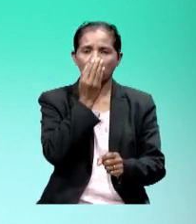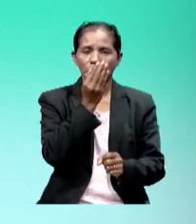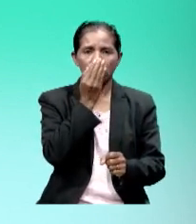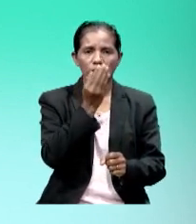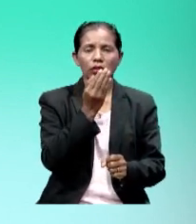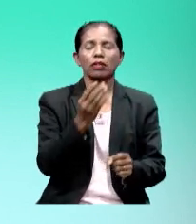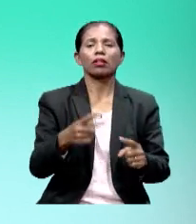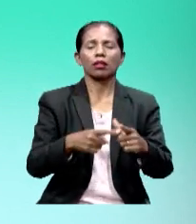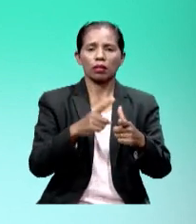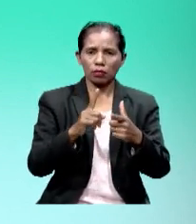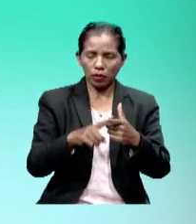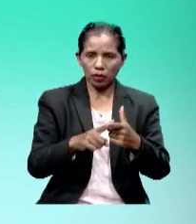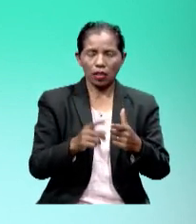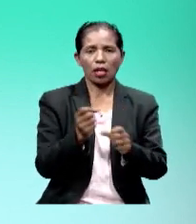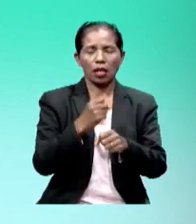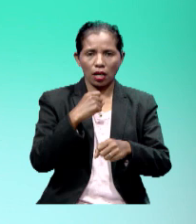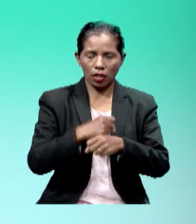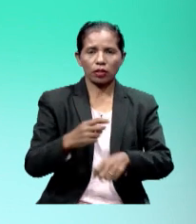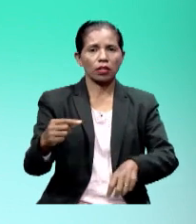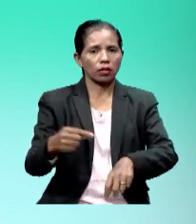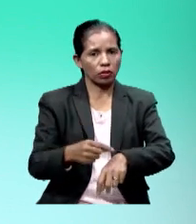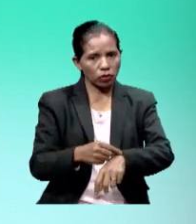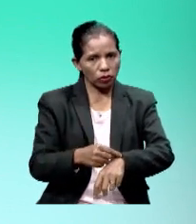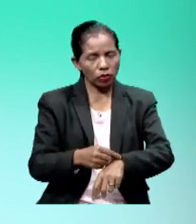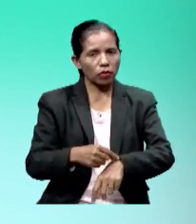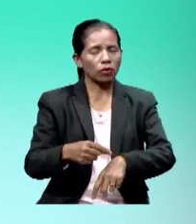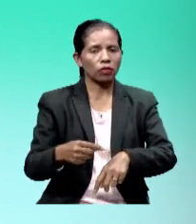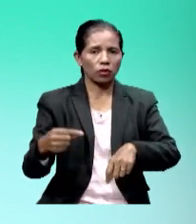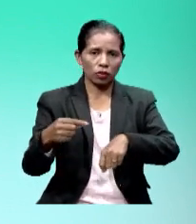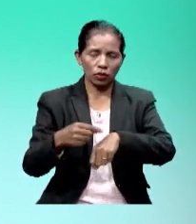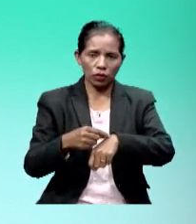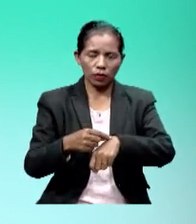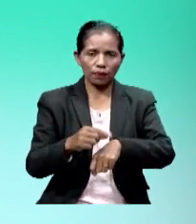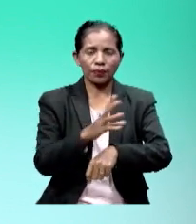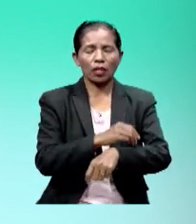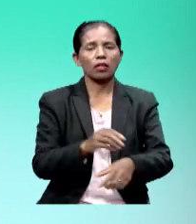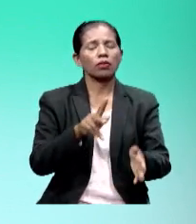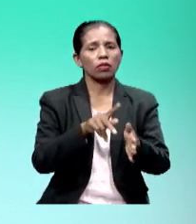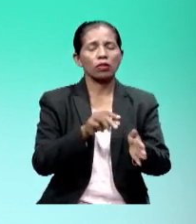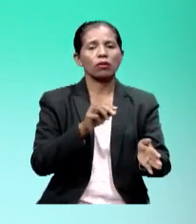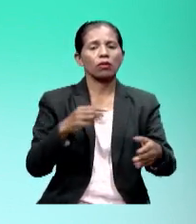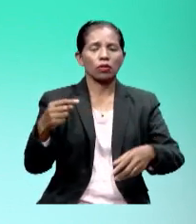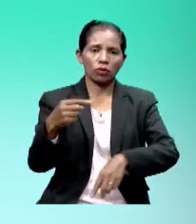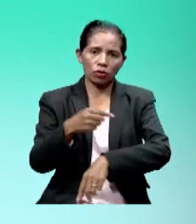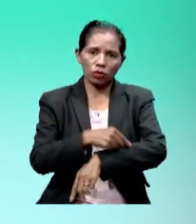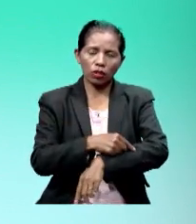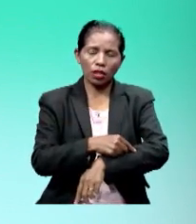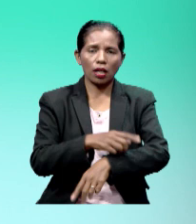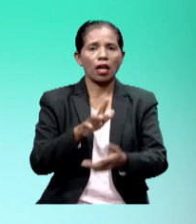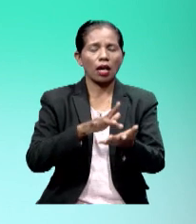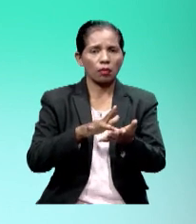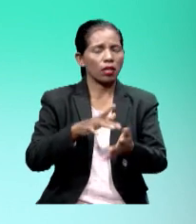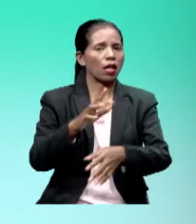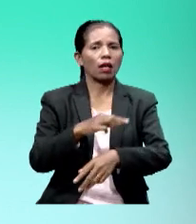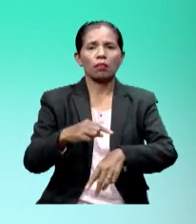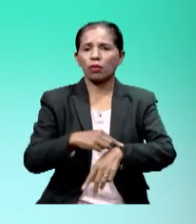oksigen lai deposi me kanalisa bena kau tiap suruh telai, mas atu pas atu sana imoru, kau na iru kur sana neba iya mas expire tiana, iru